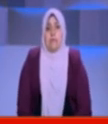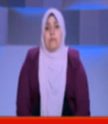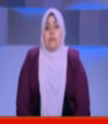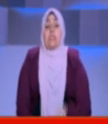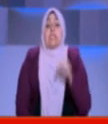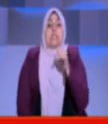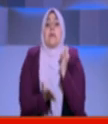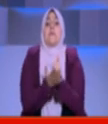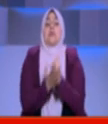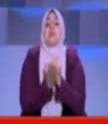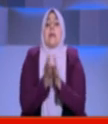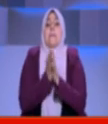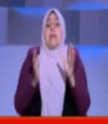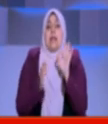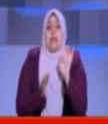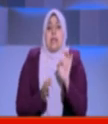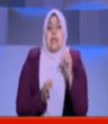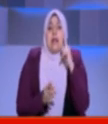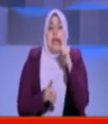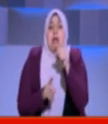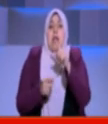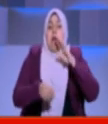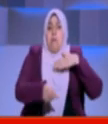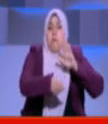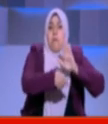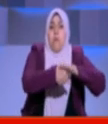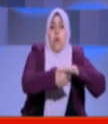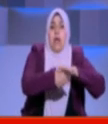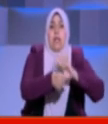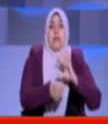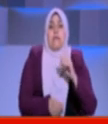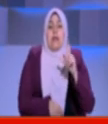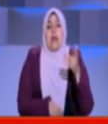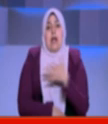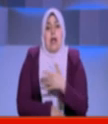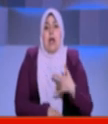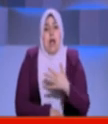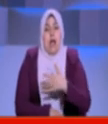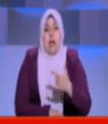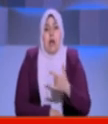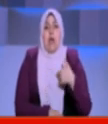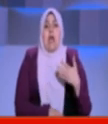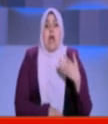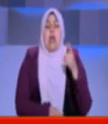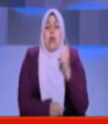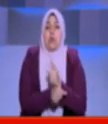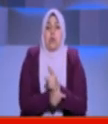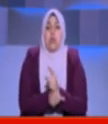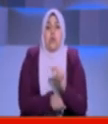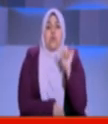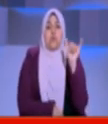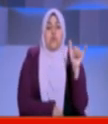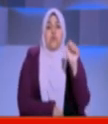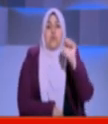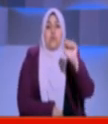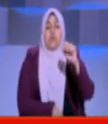مسؤولية كبيرة تكلف بها أخي الأستاذ مصطفى الكاظمي،